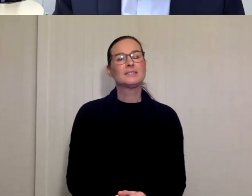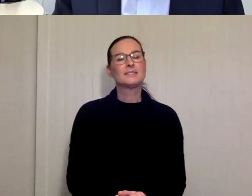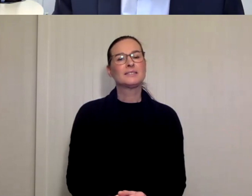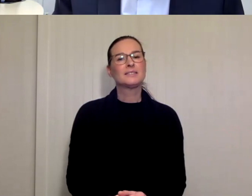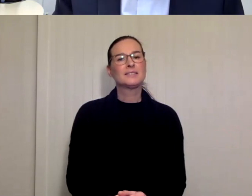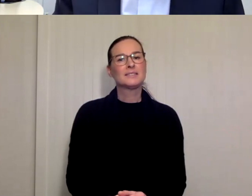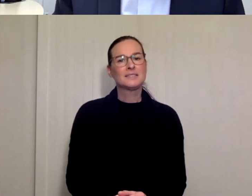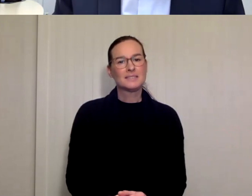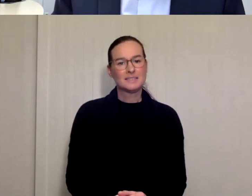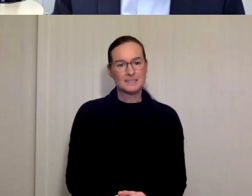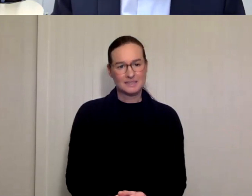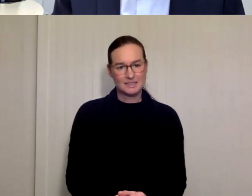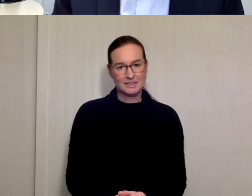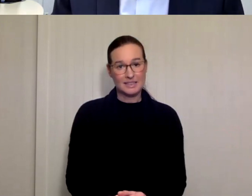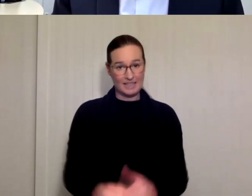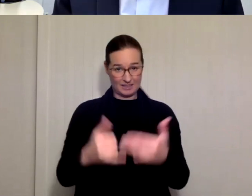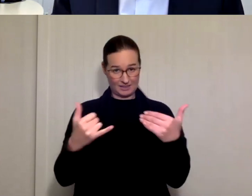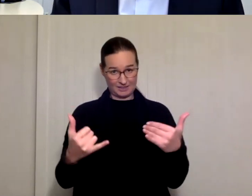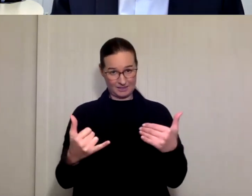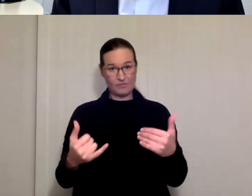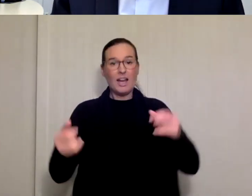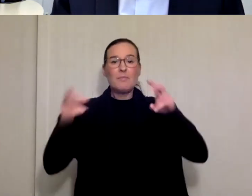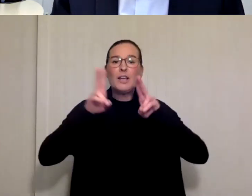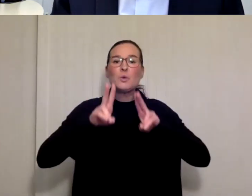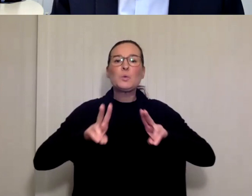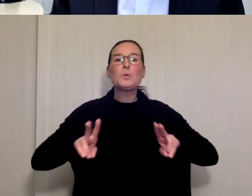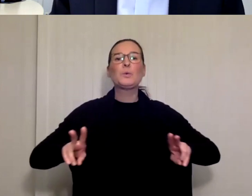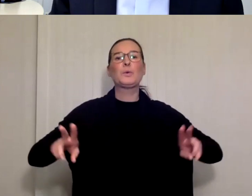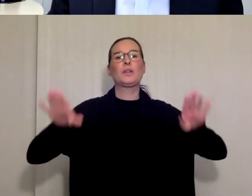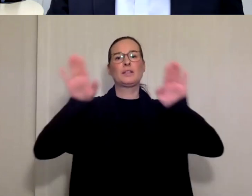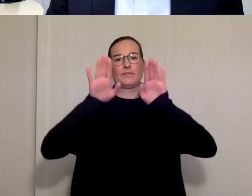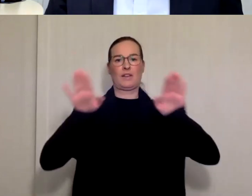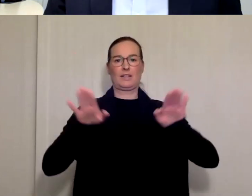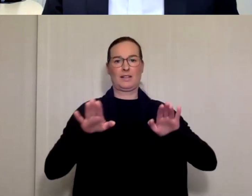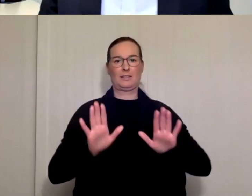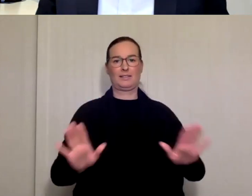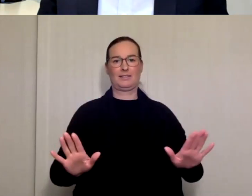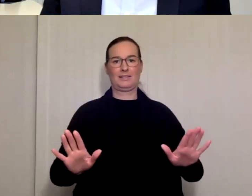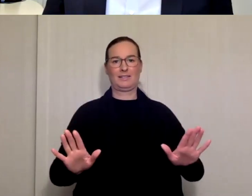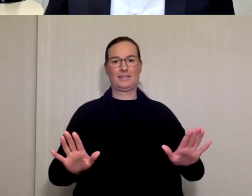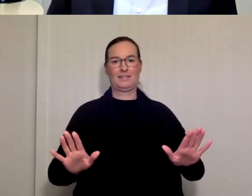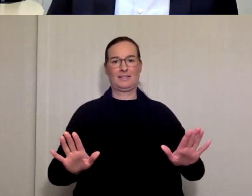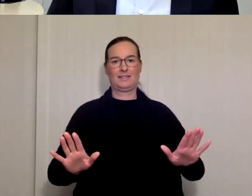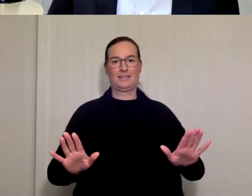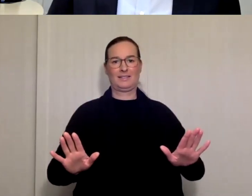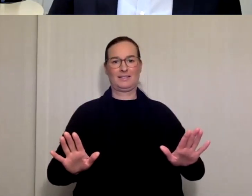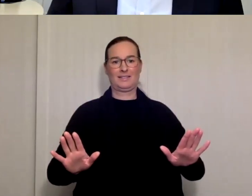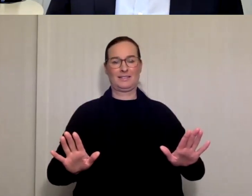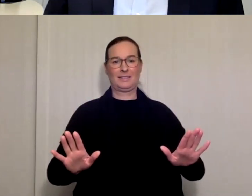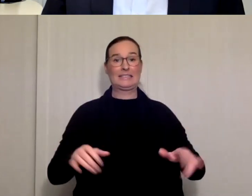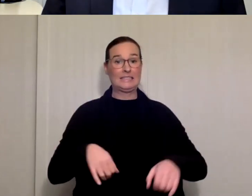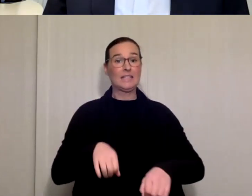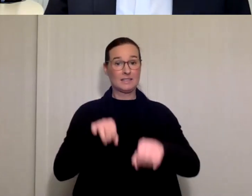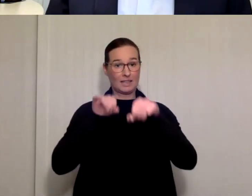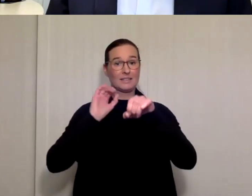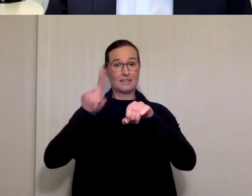ein viel, viel ruhigeres Weihnachten. Es beginnt ja in einigen Bundesländern, ist es jetzt schon losgegangen, hier in Niedersachsen beginnt es morgen.